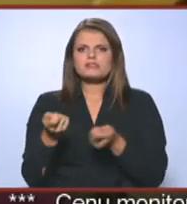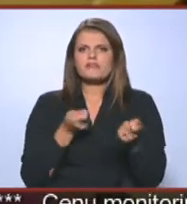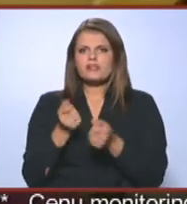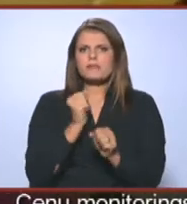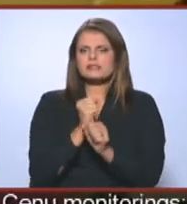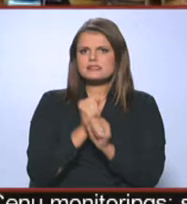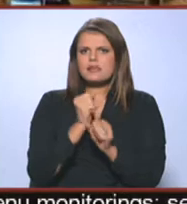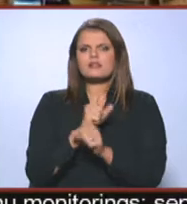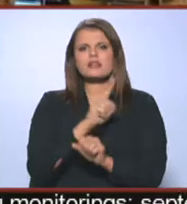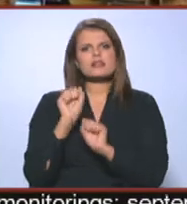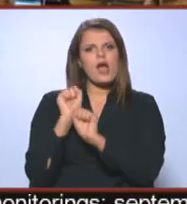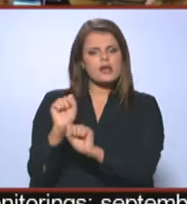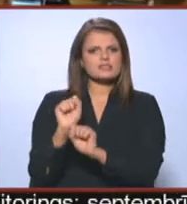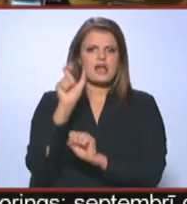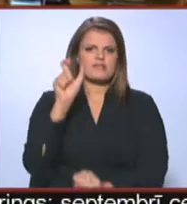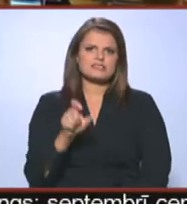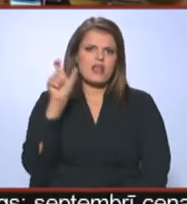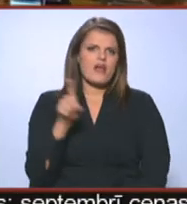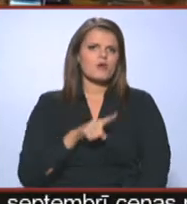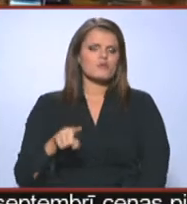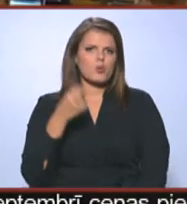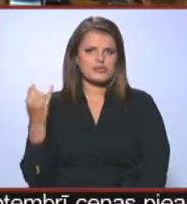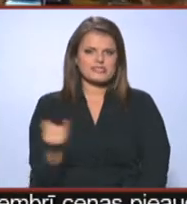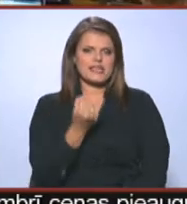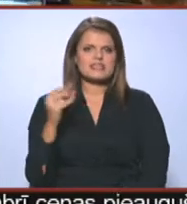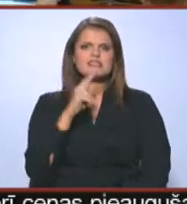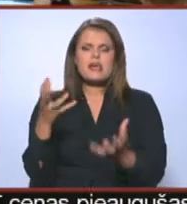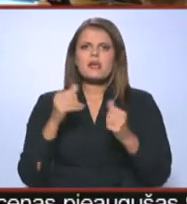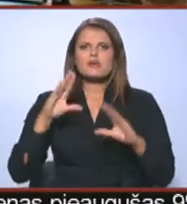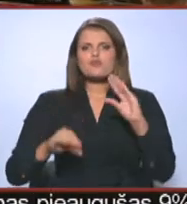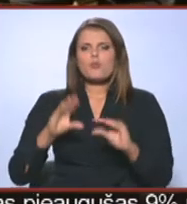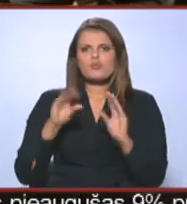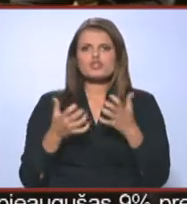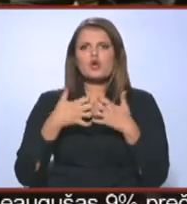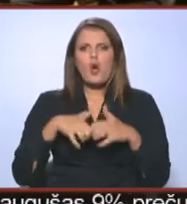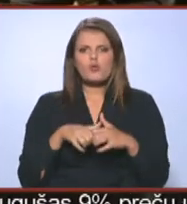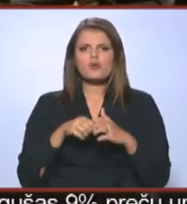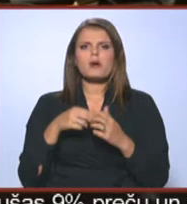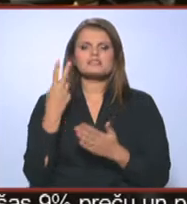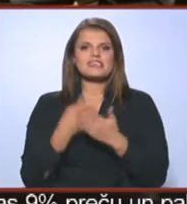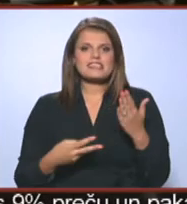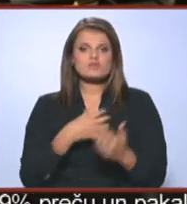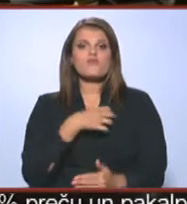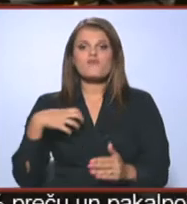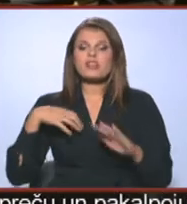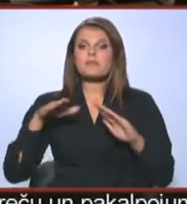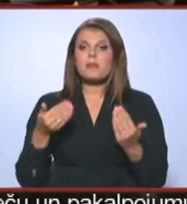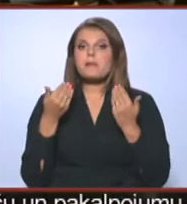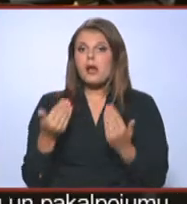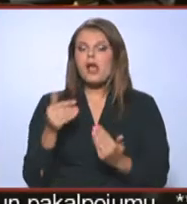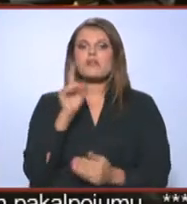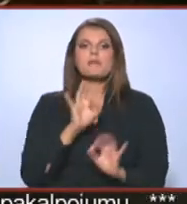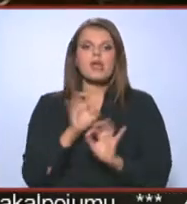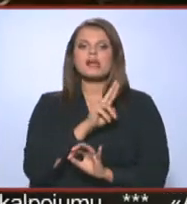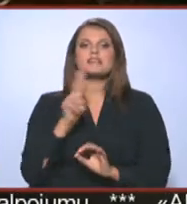aizstāvēt tautas vairākuma intereses. Nepieņemot budžetu kādā no lasījumiem, automātiski kristu valdība, taču pagaidām vēl nekas neliecina,